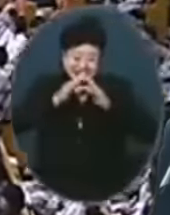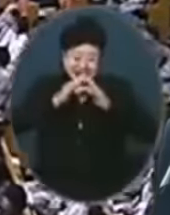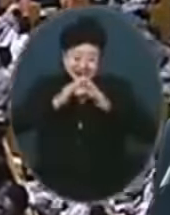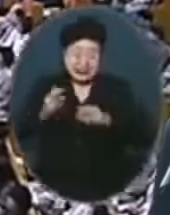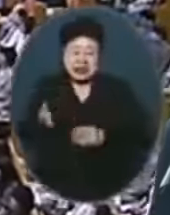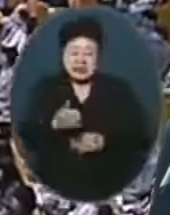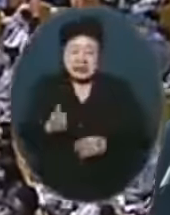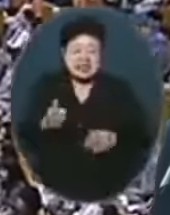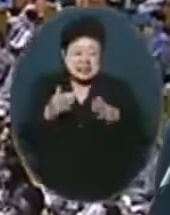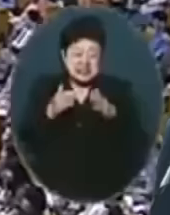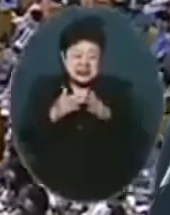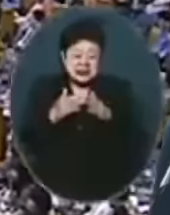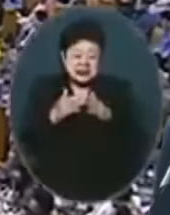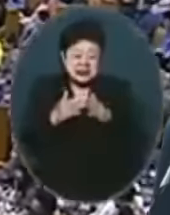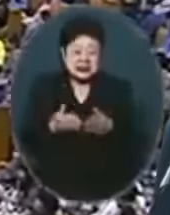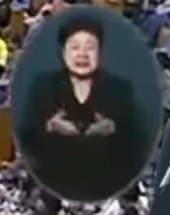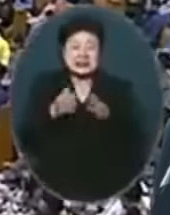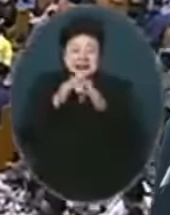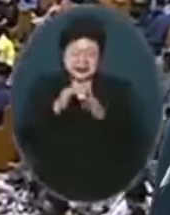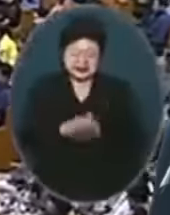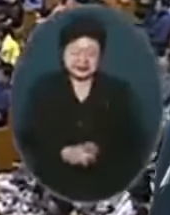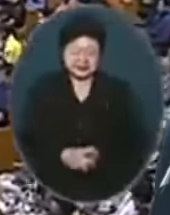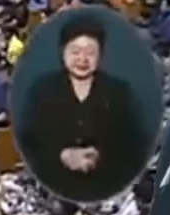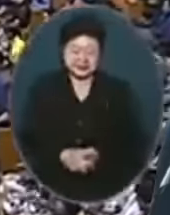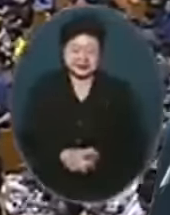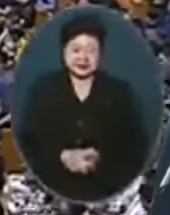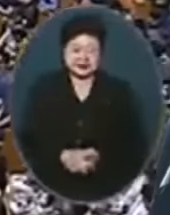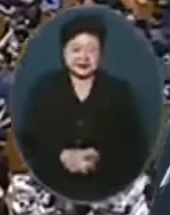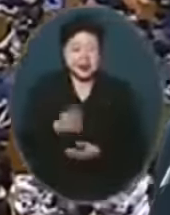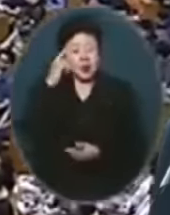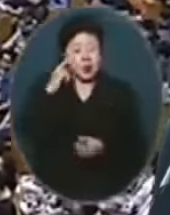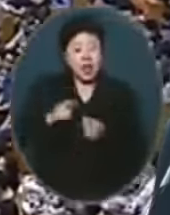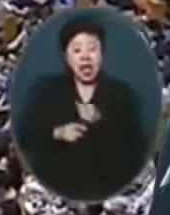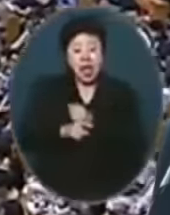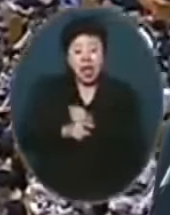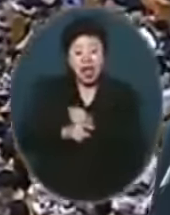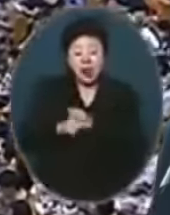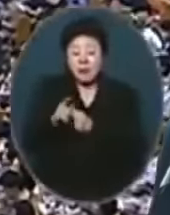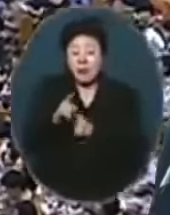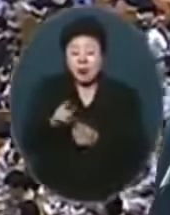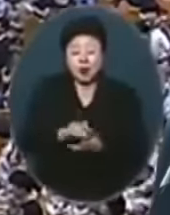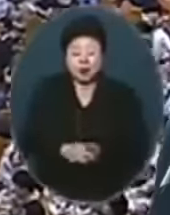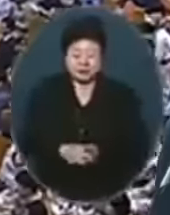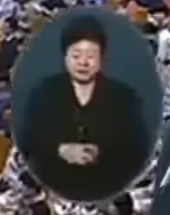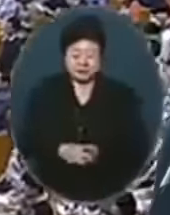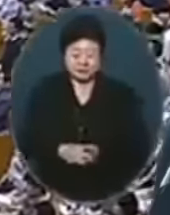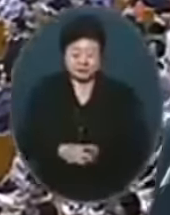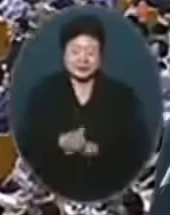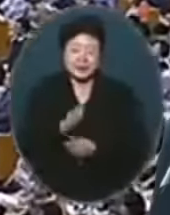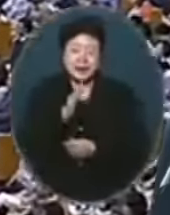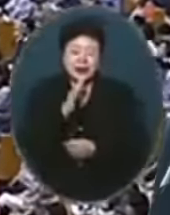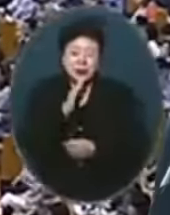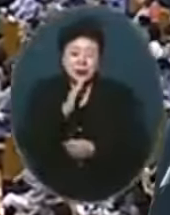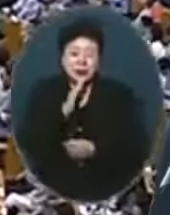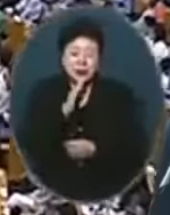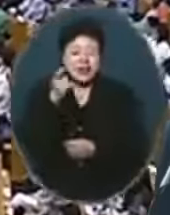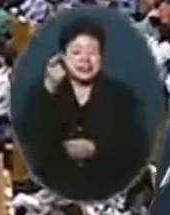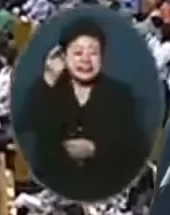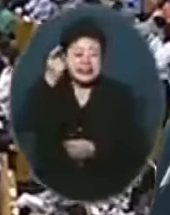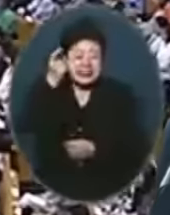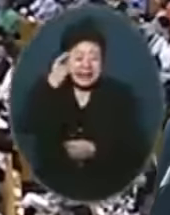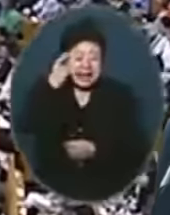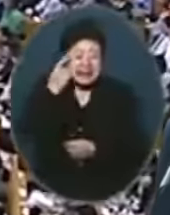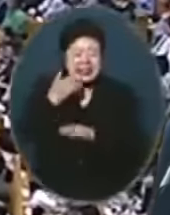빈 집을 짓습니다. 왜 그런가요? 그것은 바로